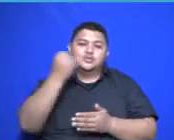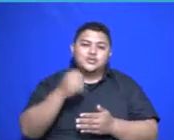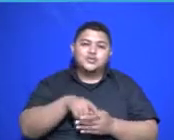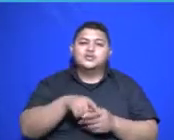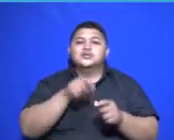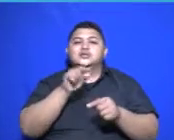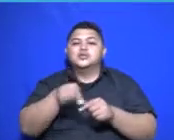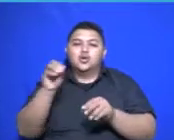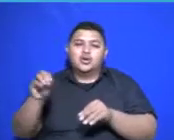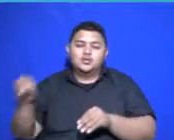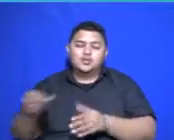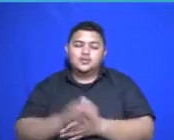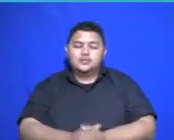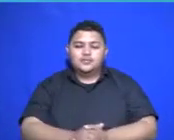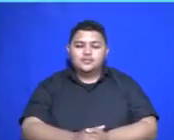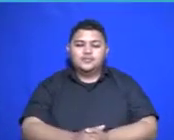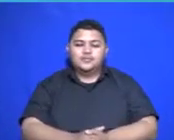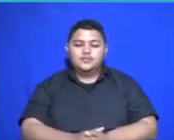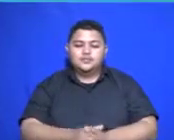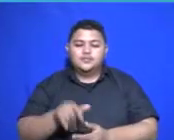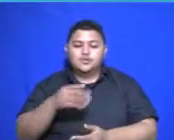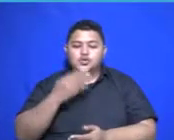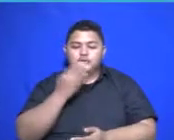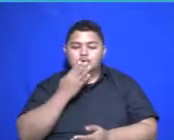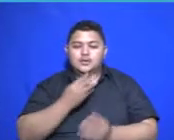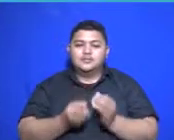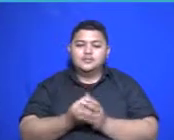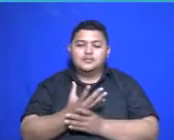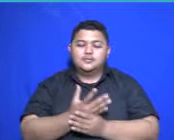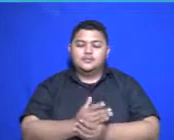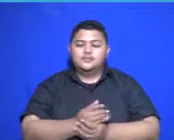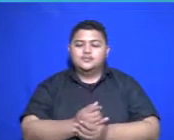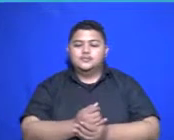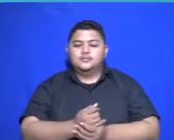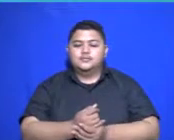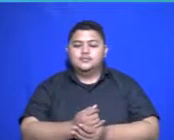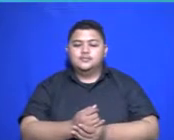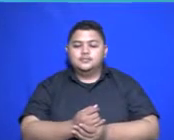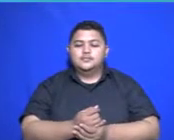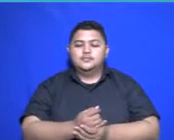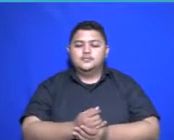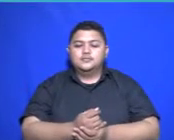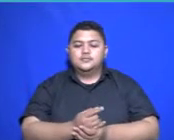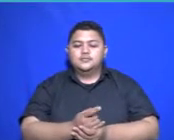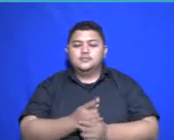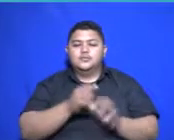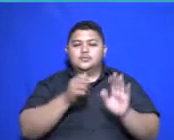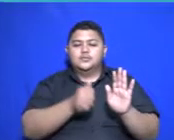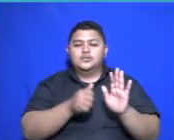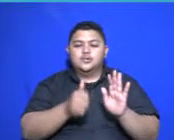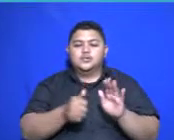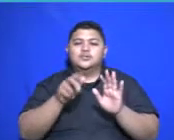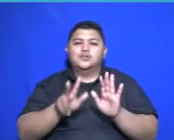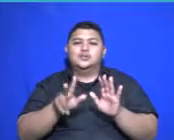sekolah-sekolah. Kemudian pengembangan bahasa, ada kita sudah mengidentifikasi